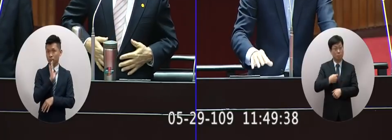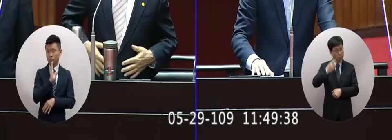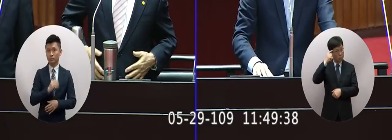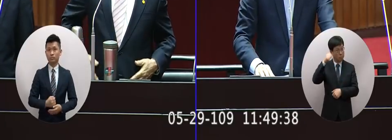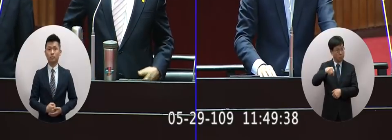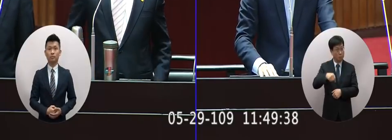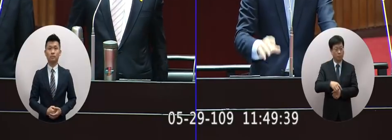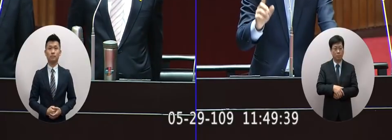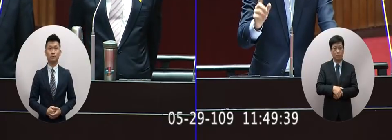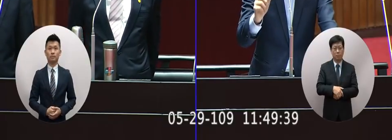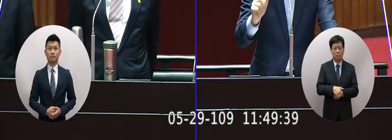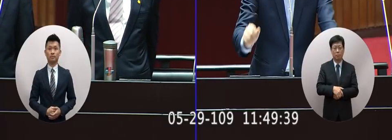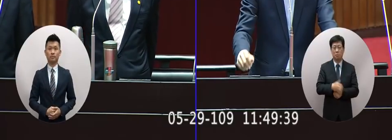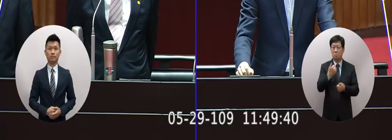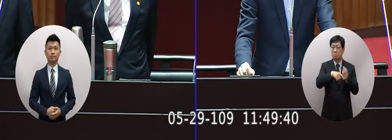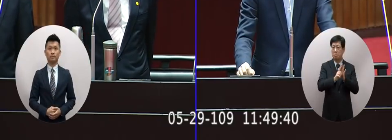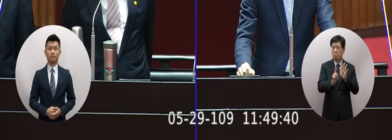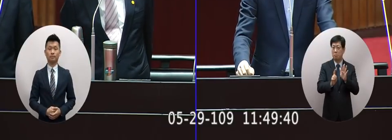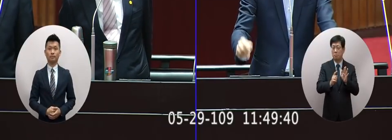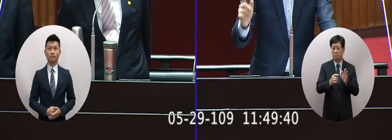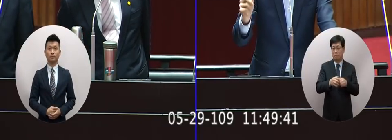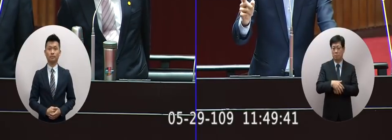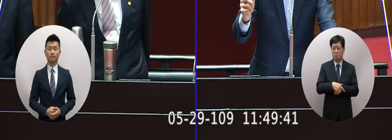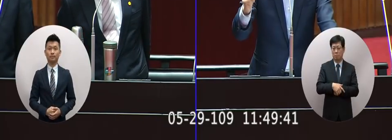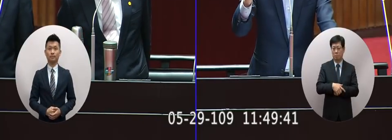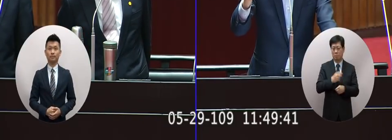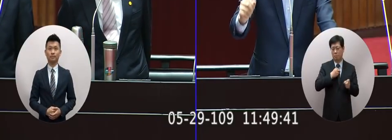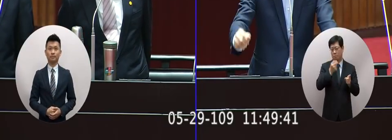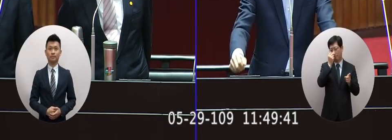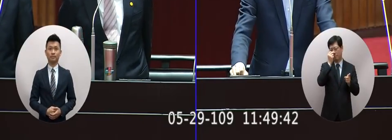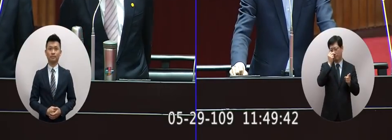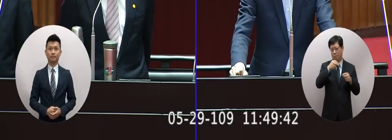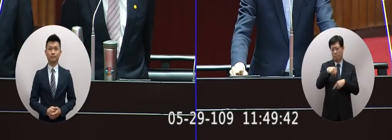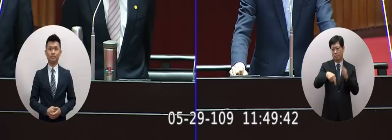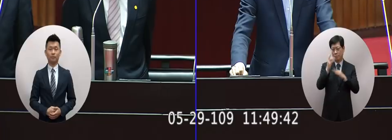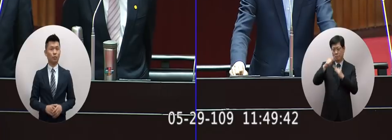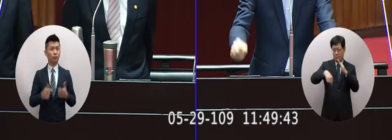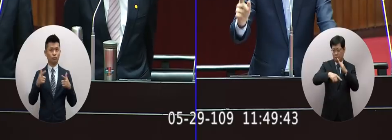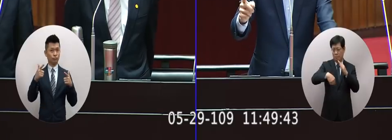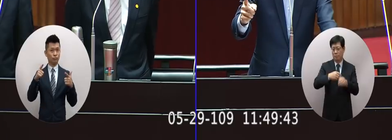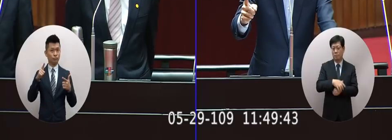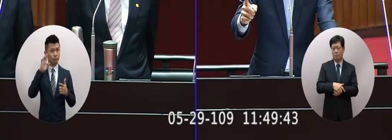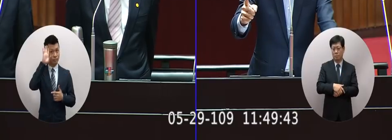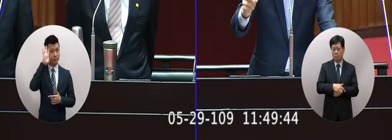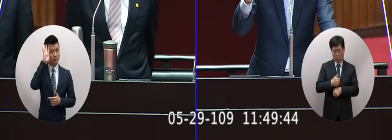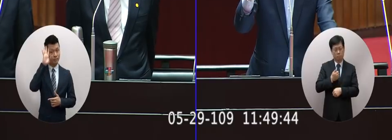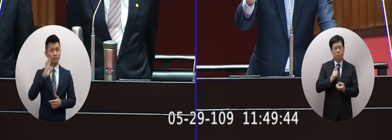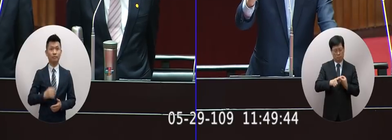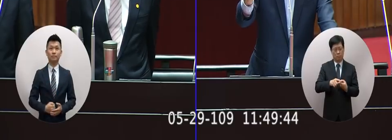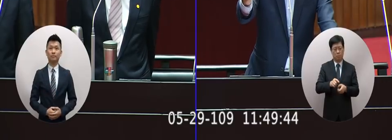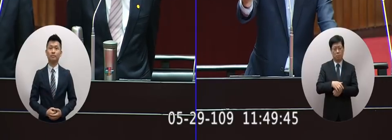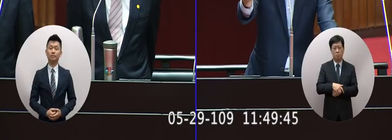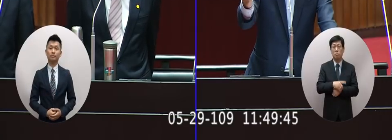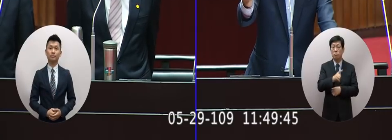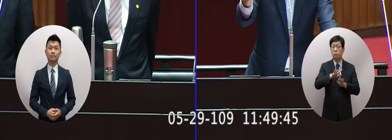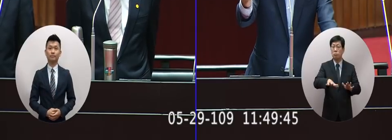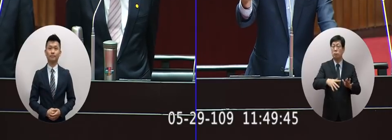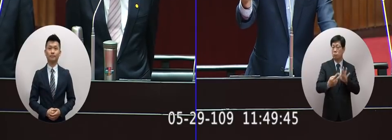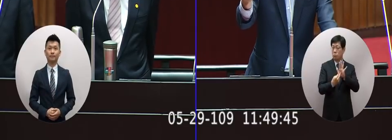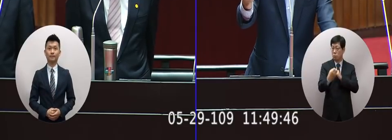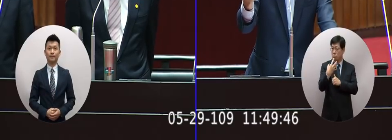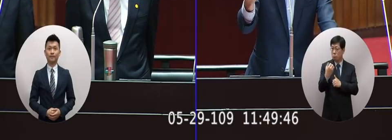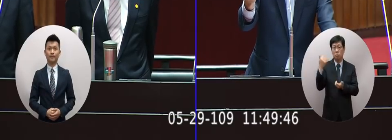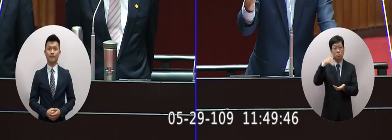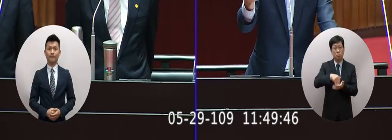想这一点显示出来是傲慢的行政院。 不是这样， 是这样。那请院长现在说